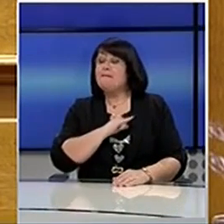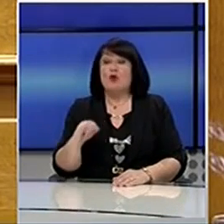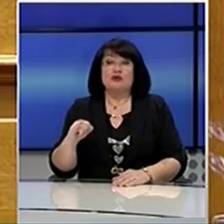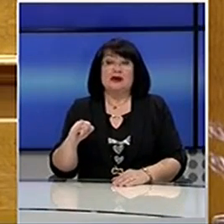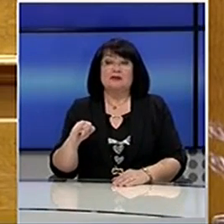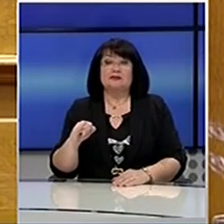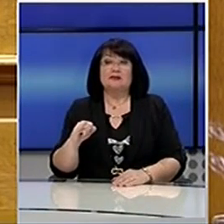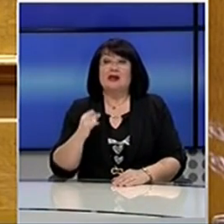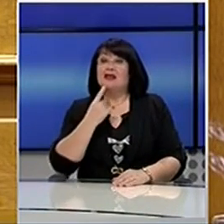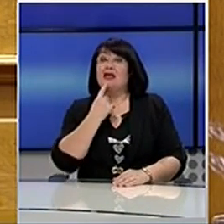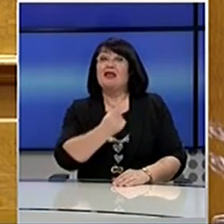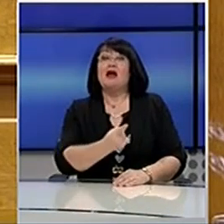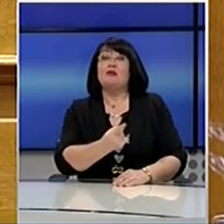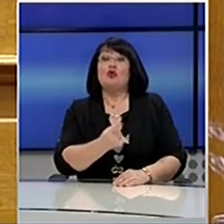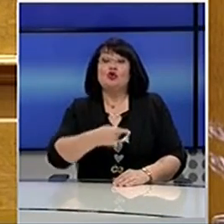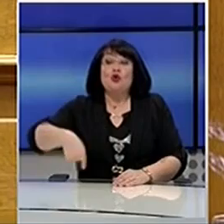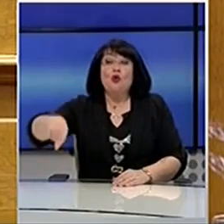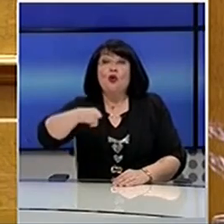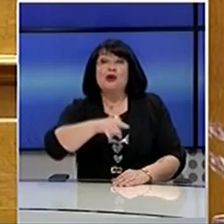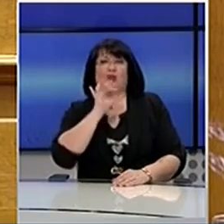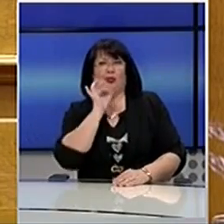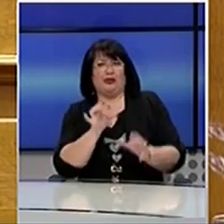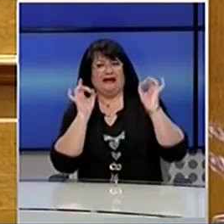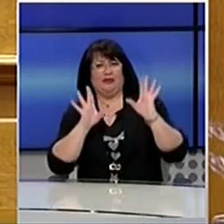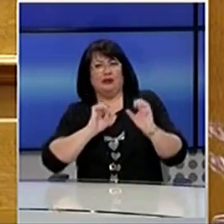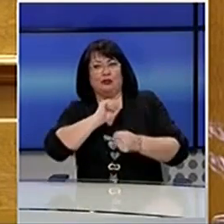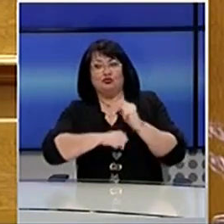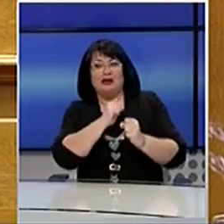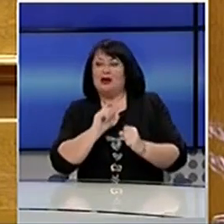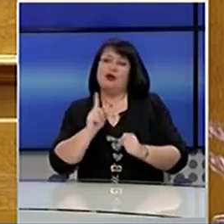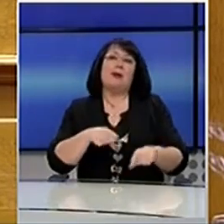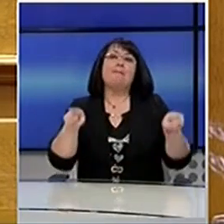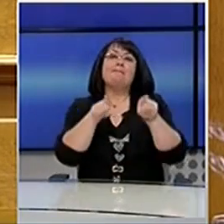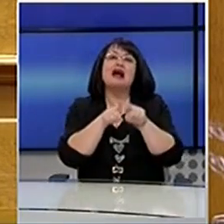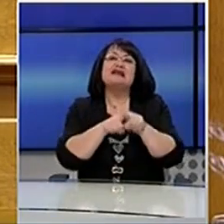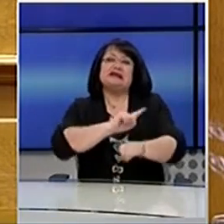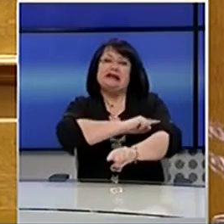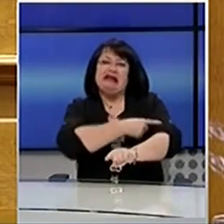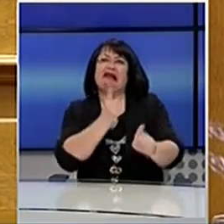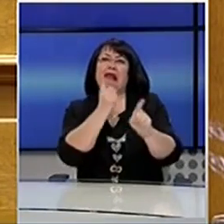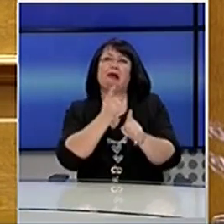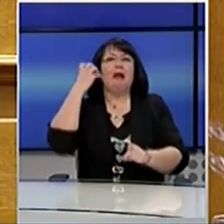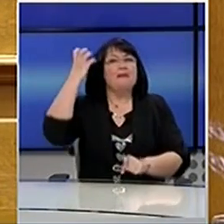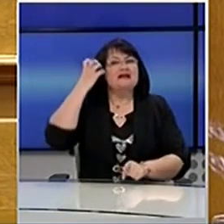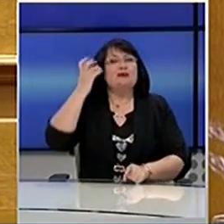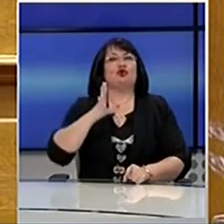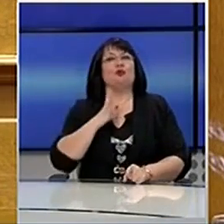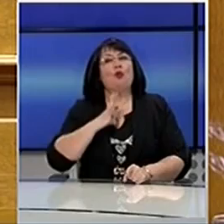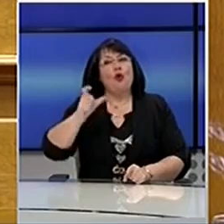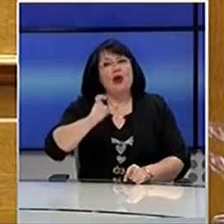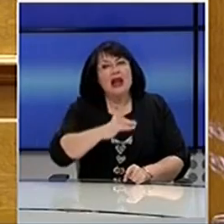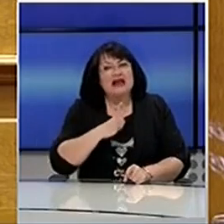Ποτέ όμως δεν θα μηδενίσω την κοινή προσπάθεια πολιτείας, ειδικών και πολιτών που